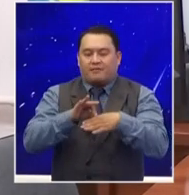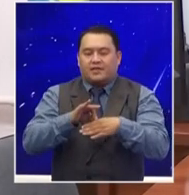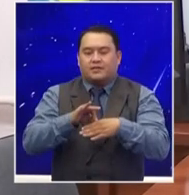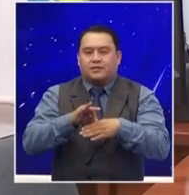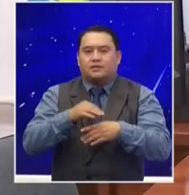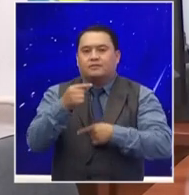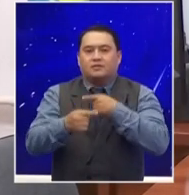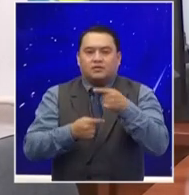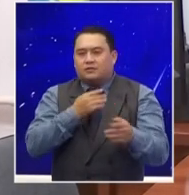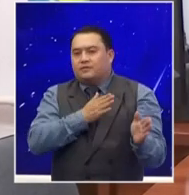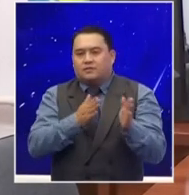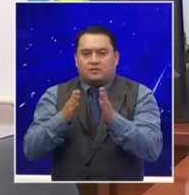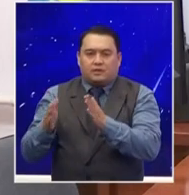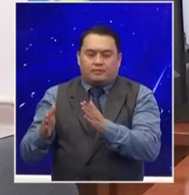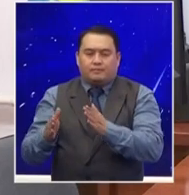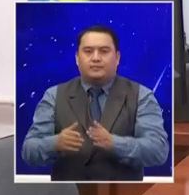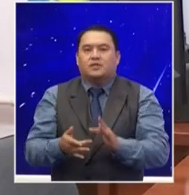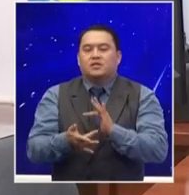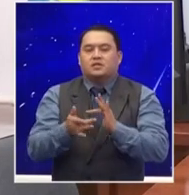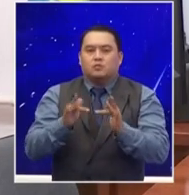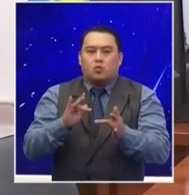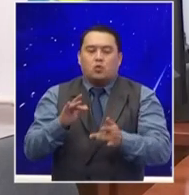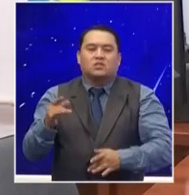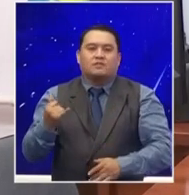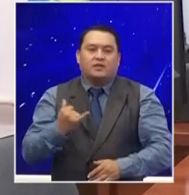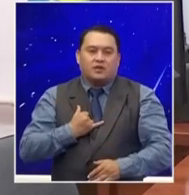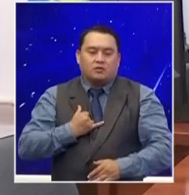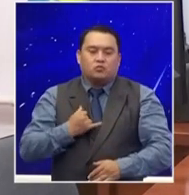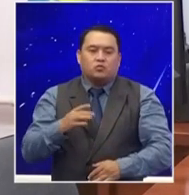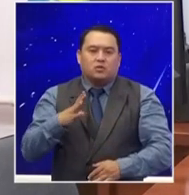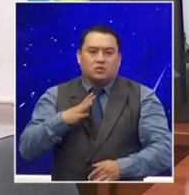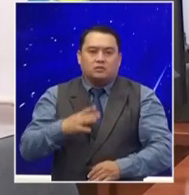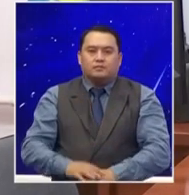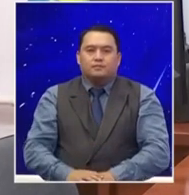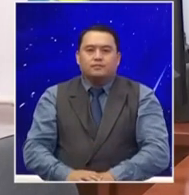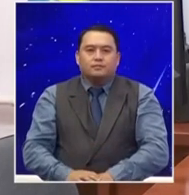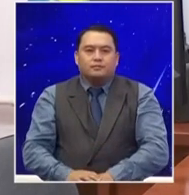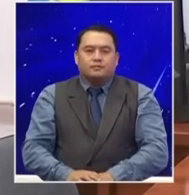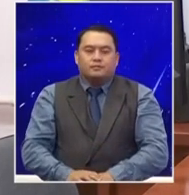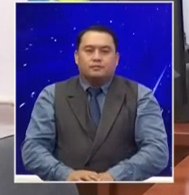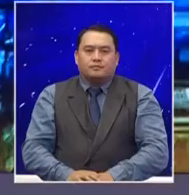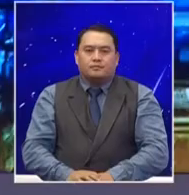на системной основе посредством использования онлайн-конференции.